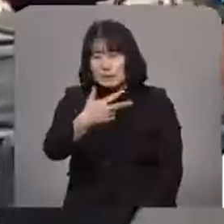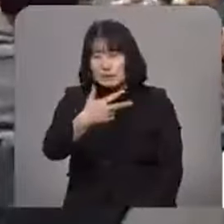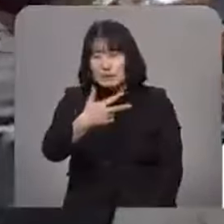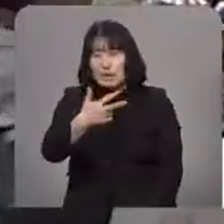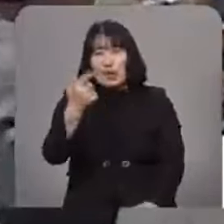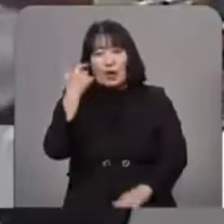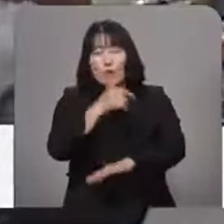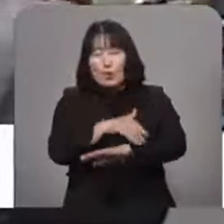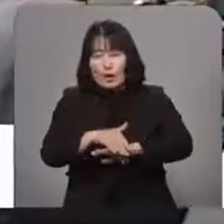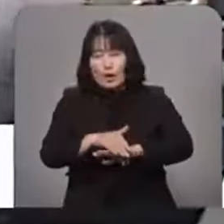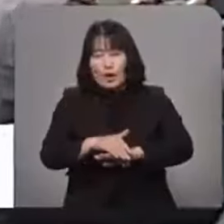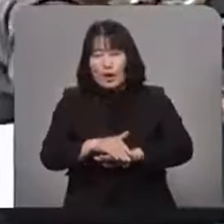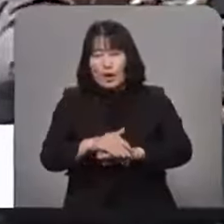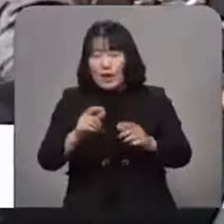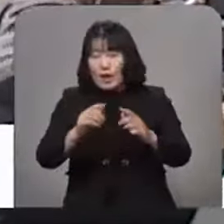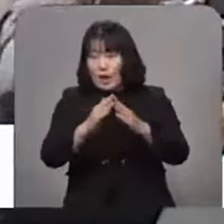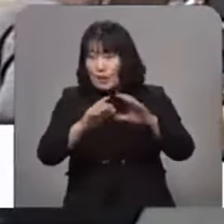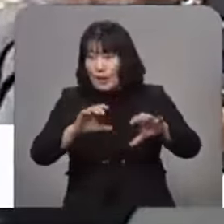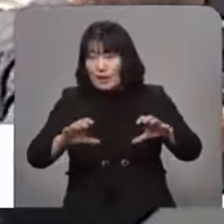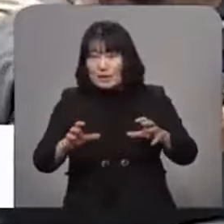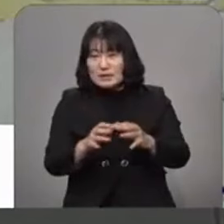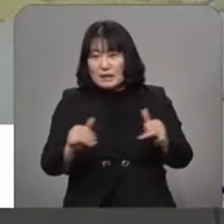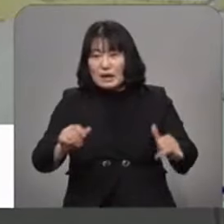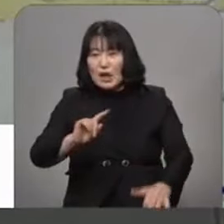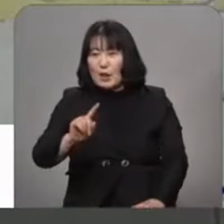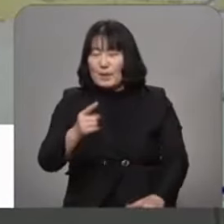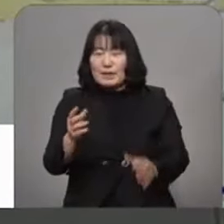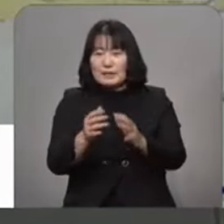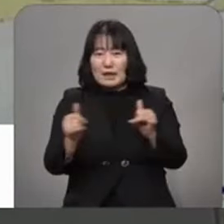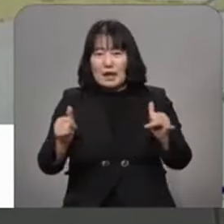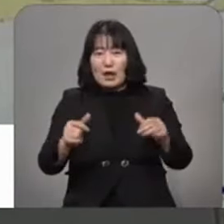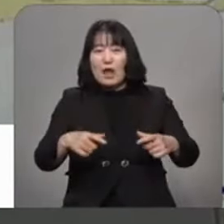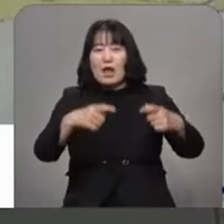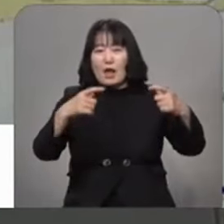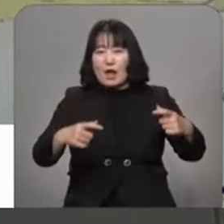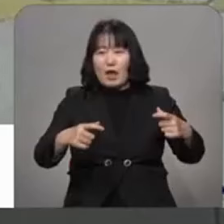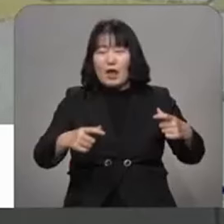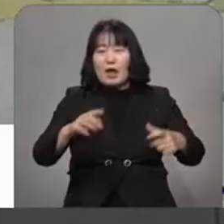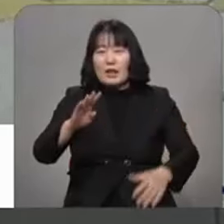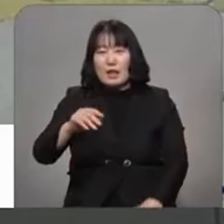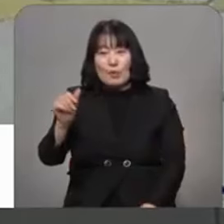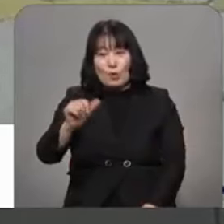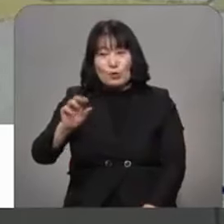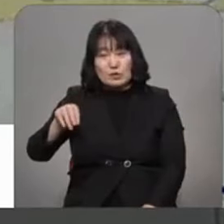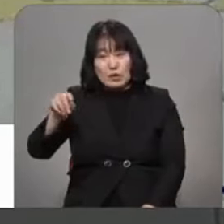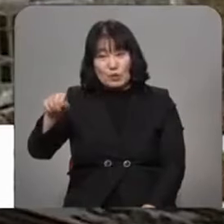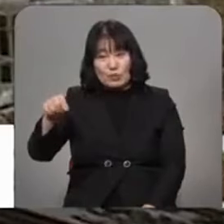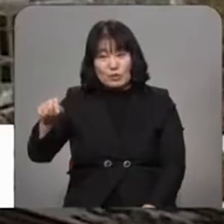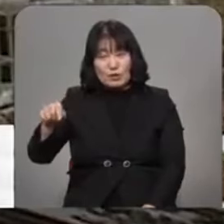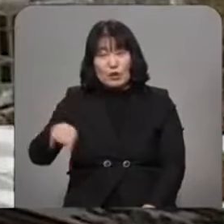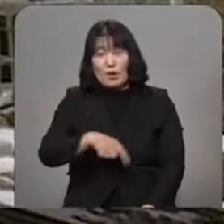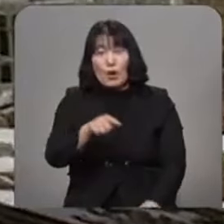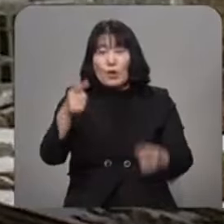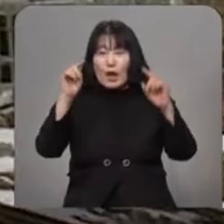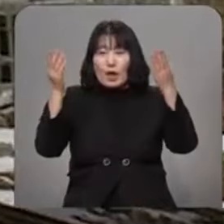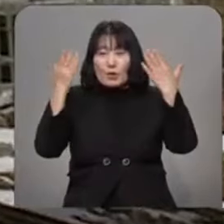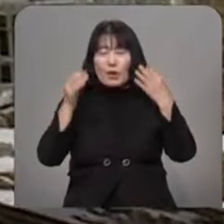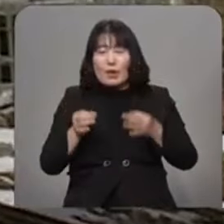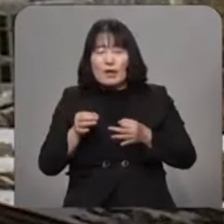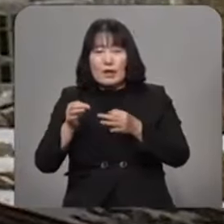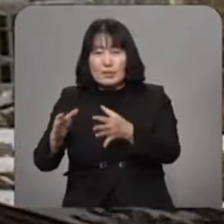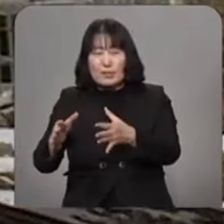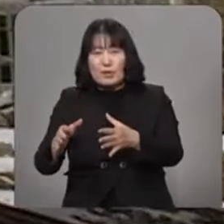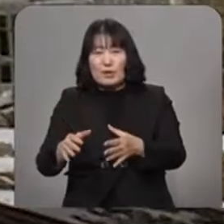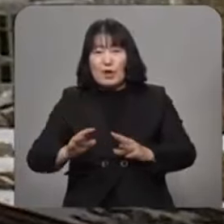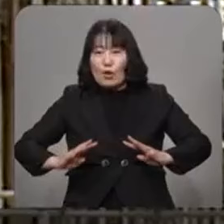등 100여명은 성금으로 산 땅 45여 제곱미터를 한 학교법인에 기부했지만 2002년